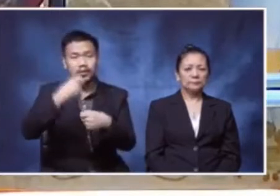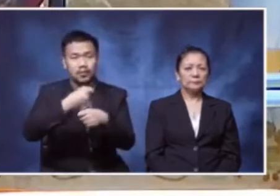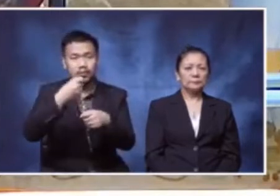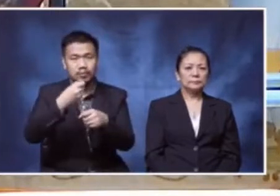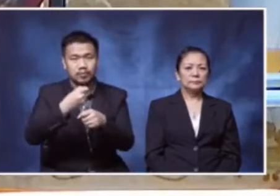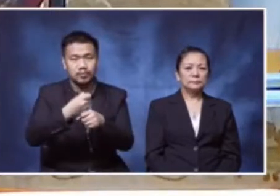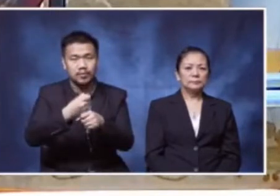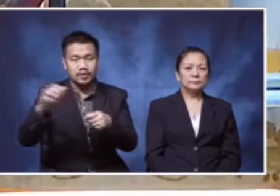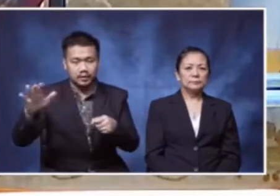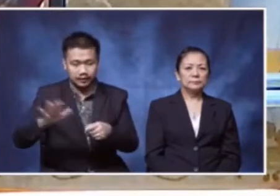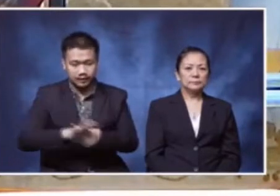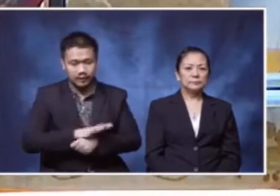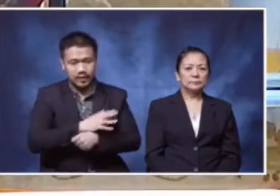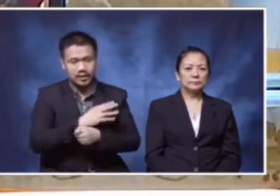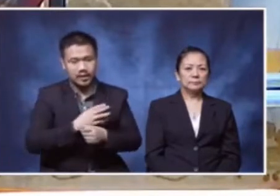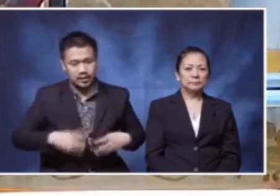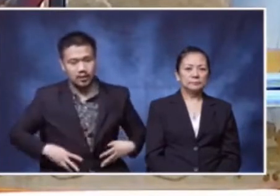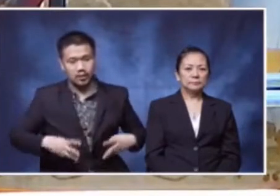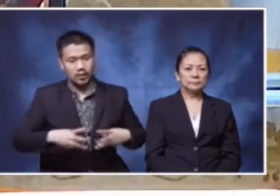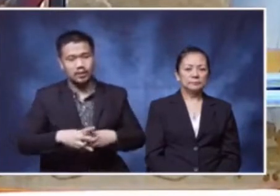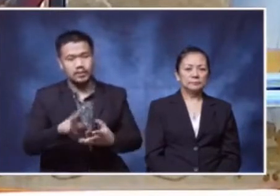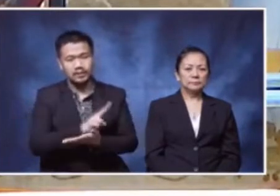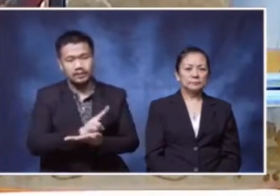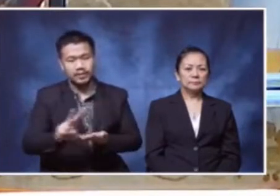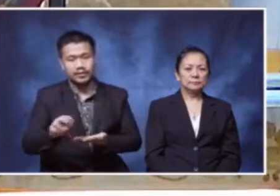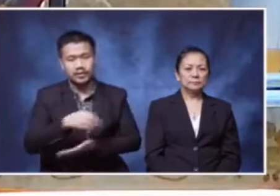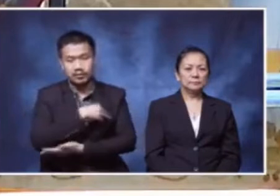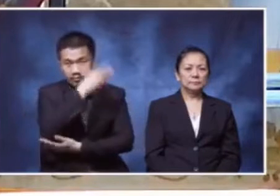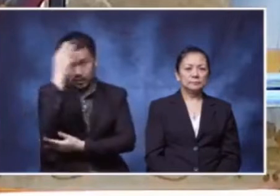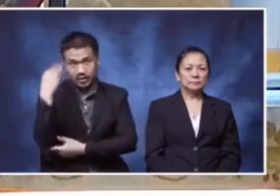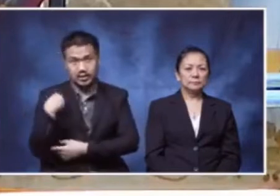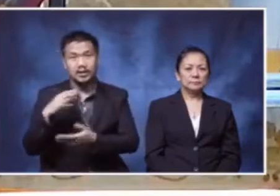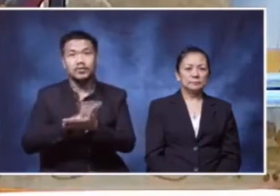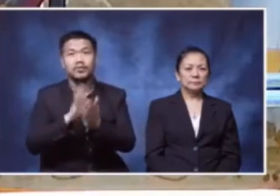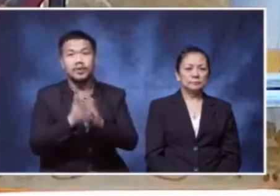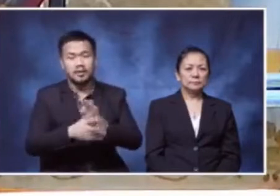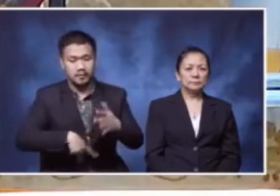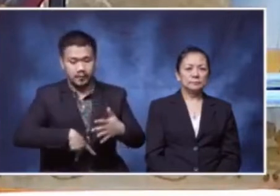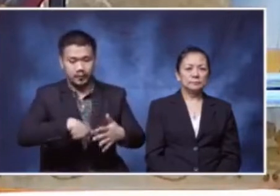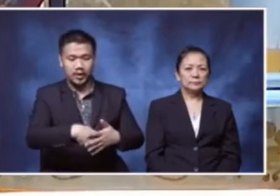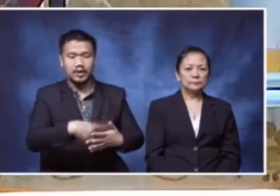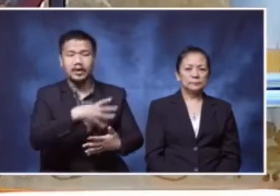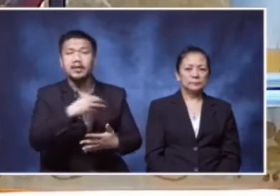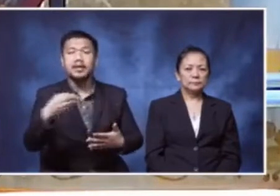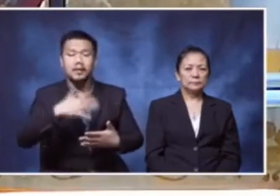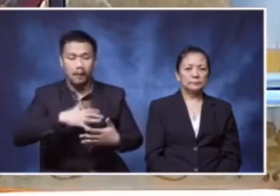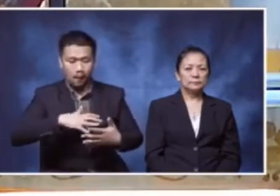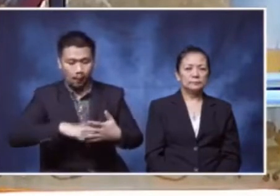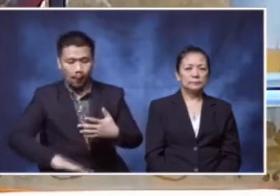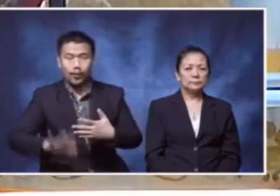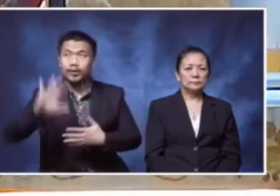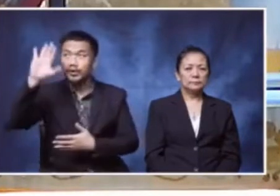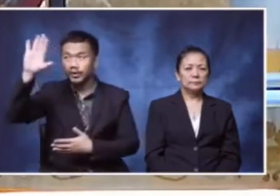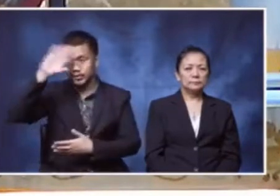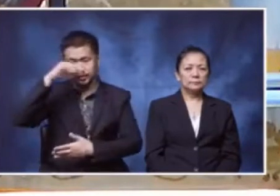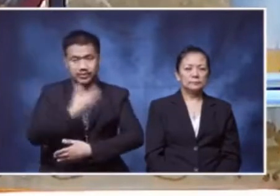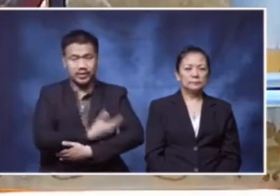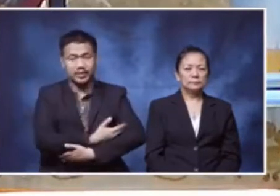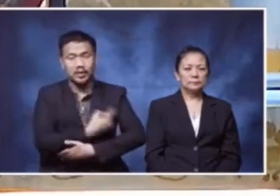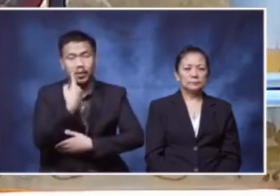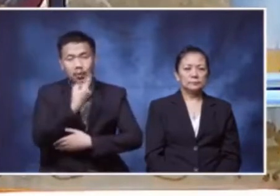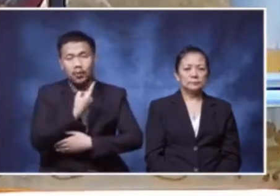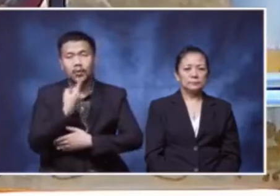sa sinapupunan ng mahal na Birheng Maria upang magdalang tao at magsilang sa iyong anak